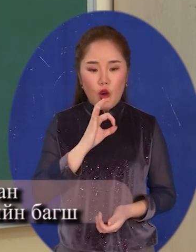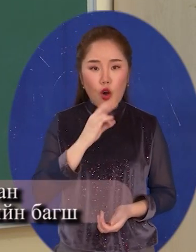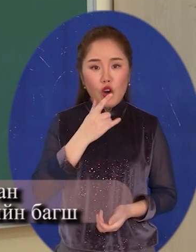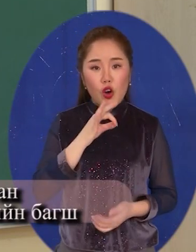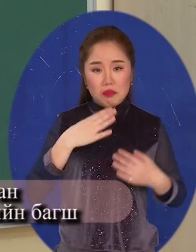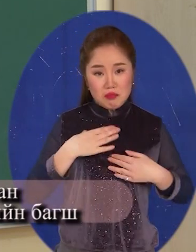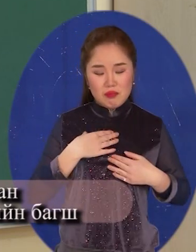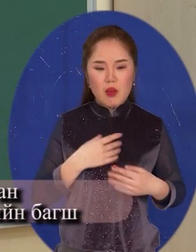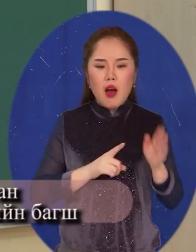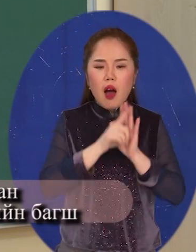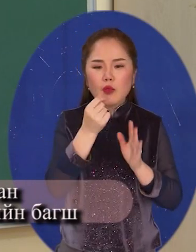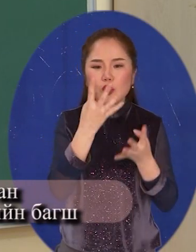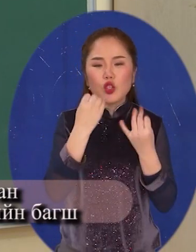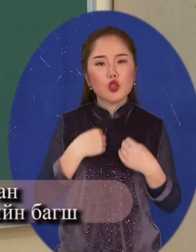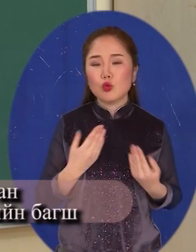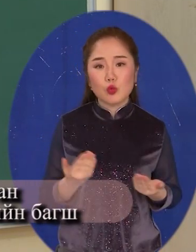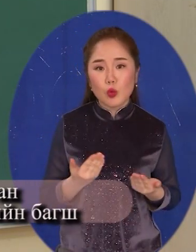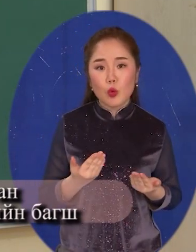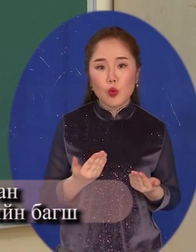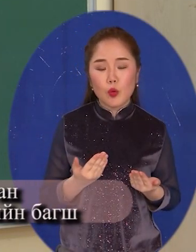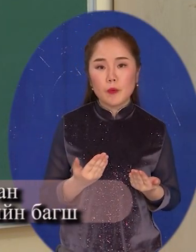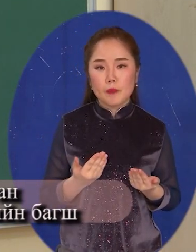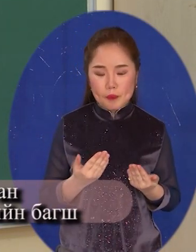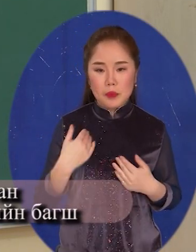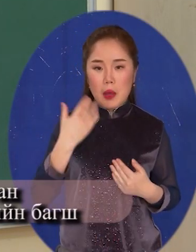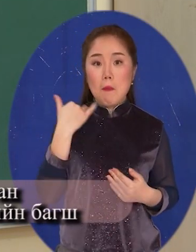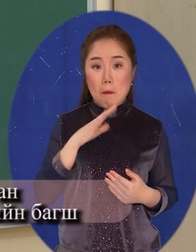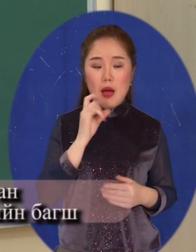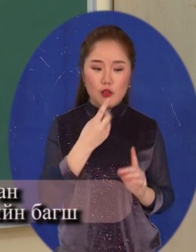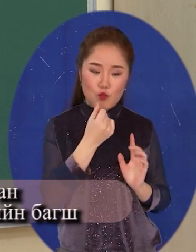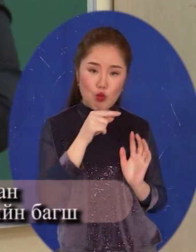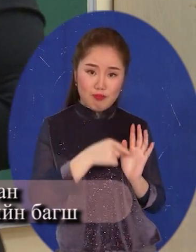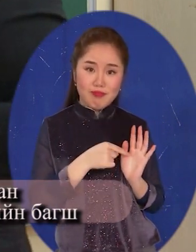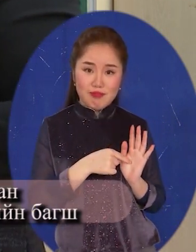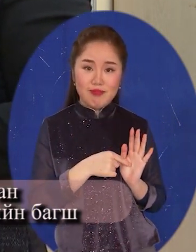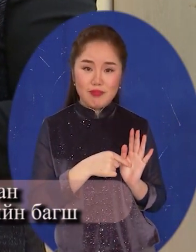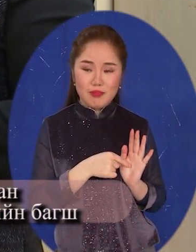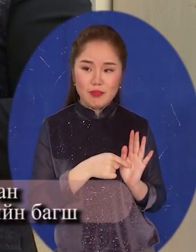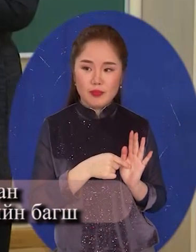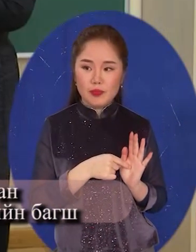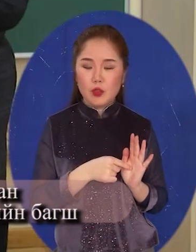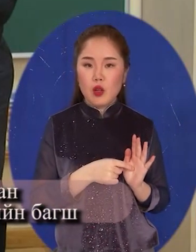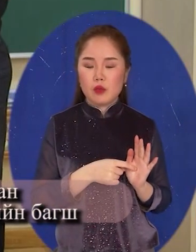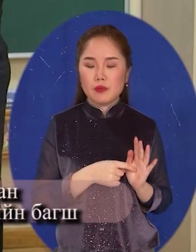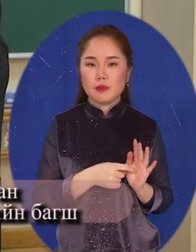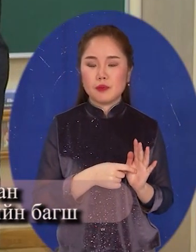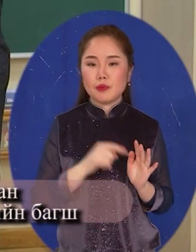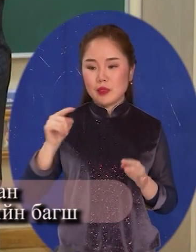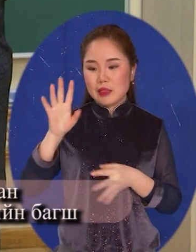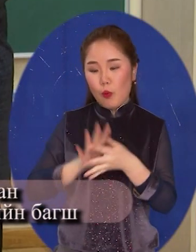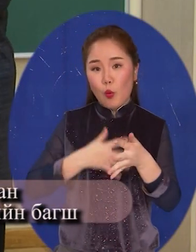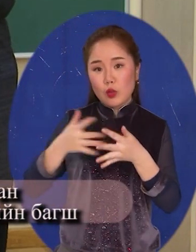шығарайық. Алғаш қоңғырда неше төгірік бар еді? Бұл үшін қоңғырда бар және сақтайтын